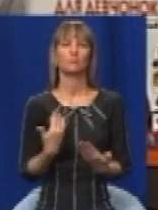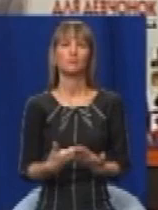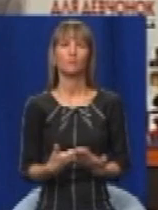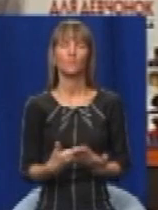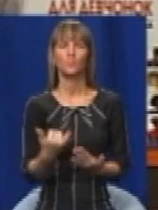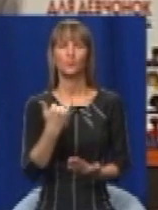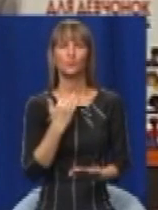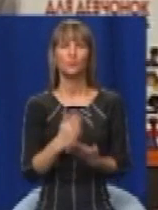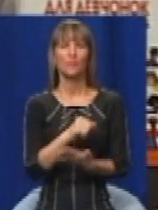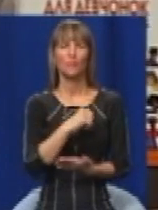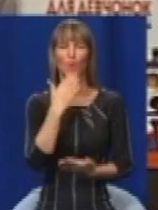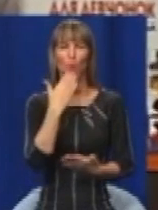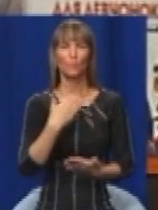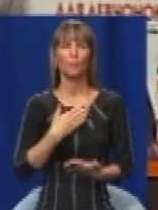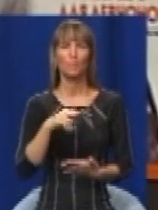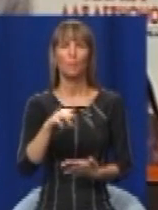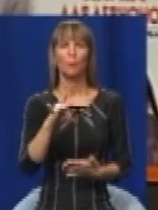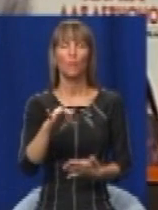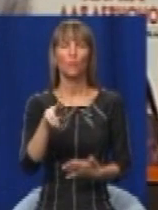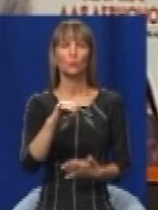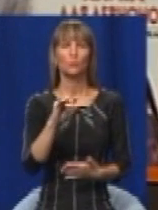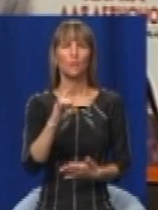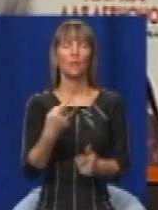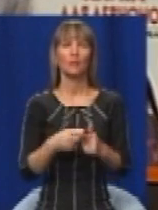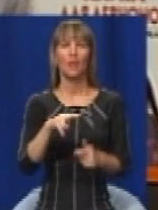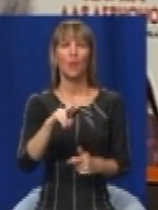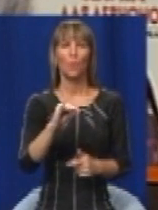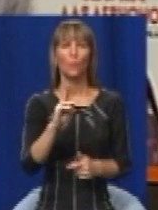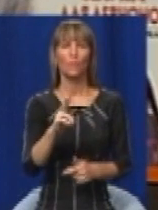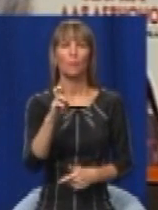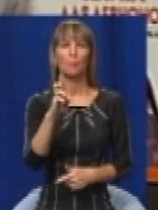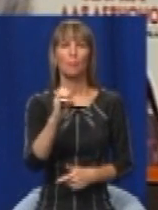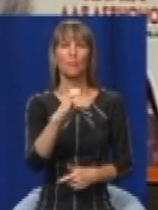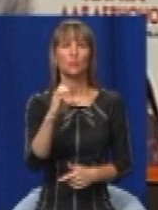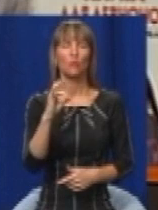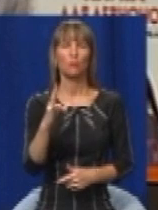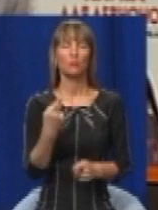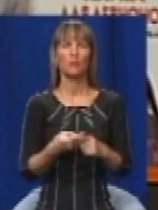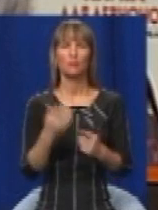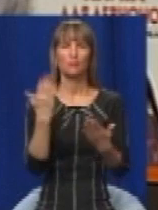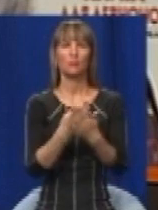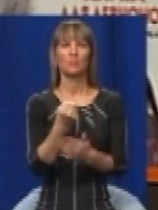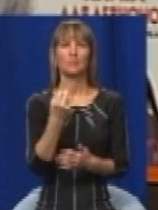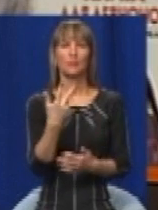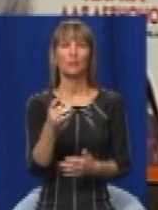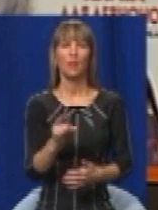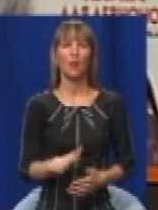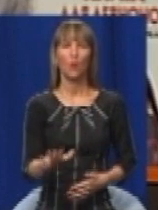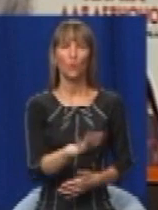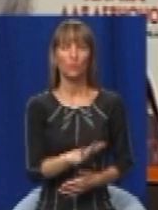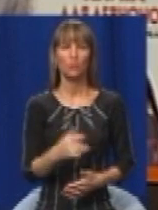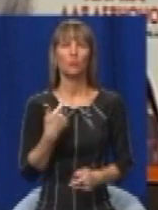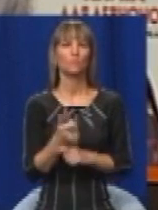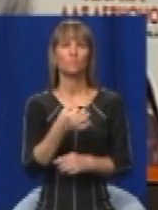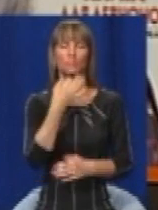У меня есть самый любимый продюсер, это Люк Бессон, это фильм «13-й район». Мне очень понравился